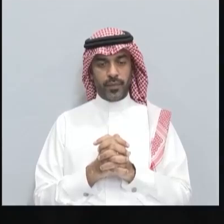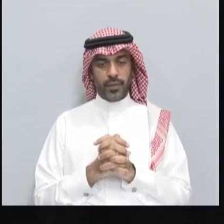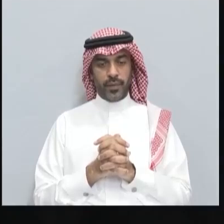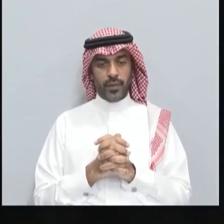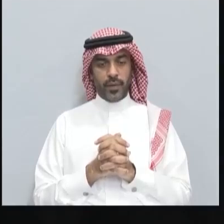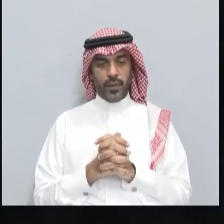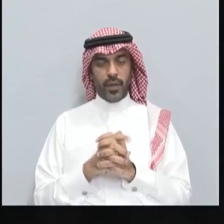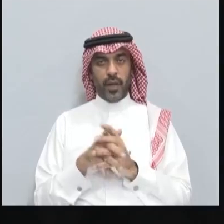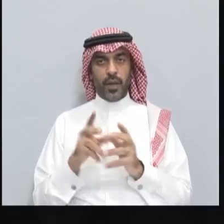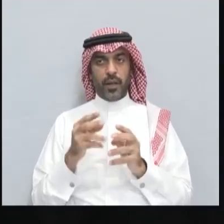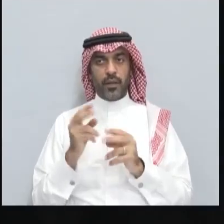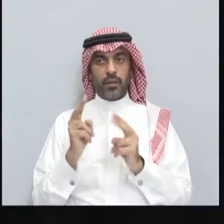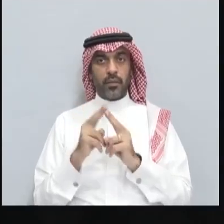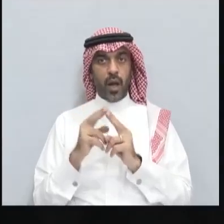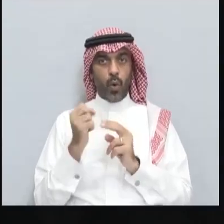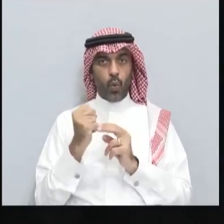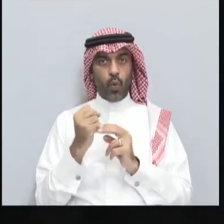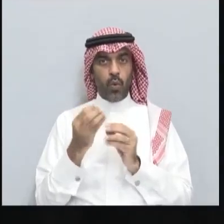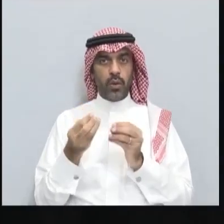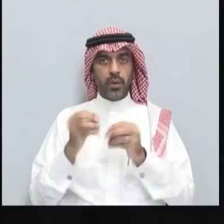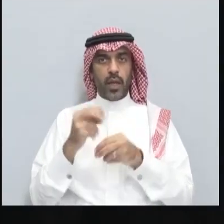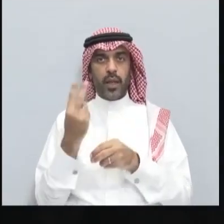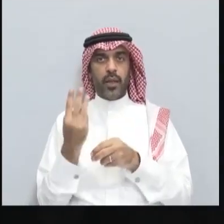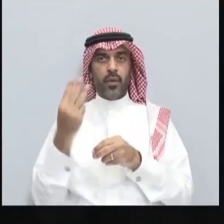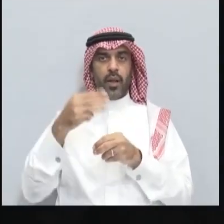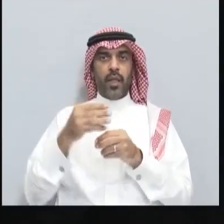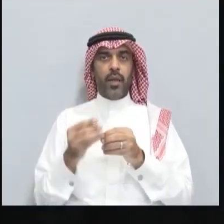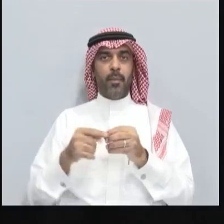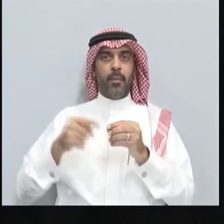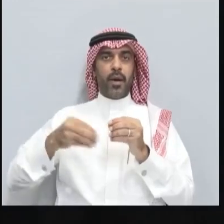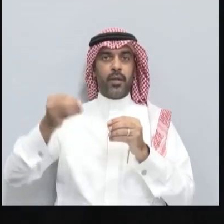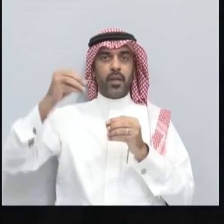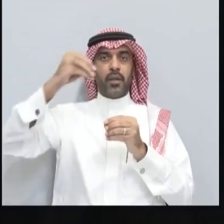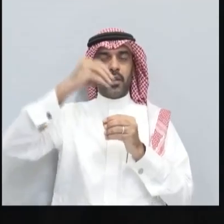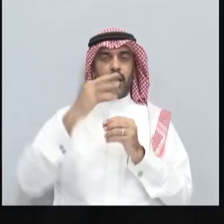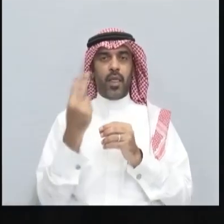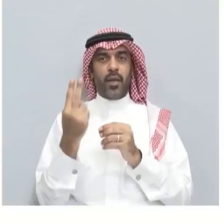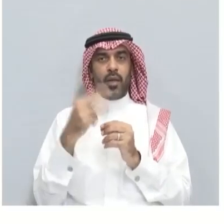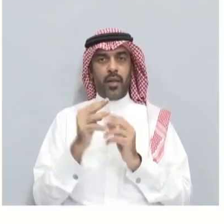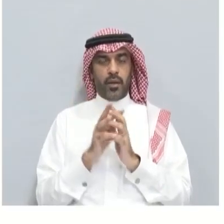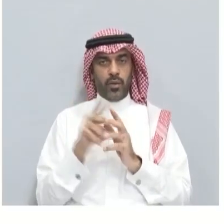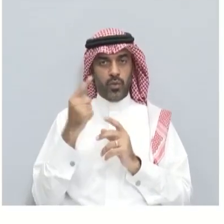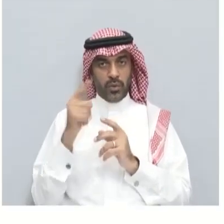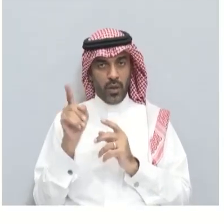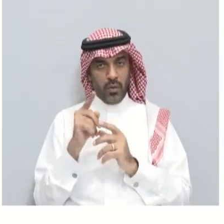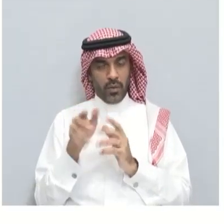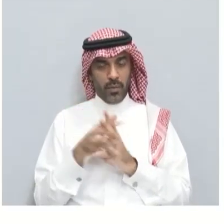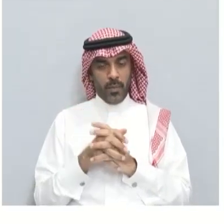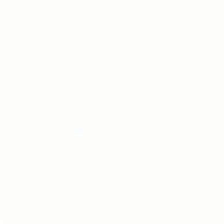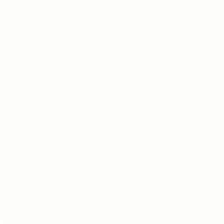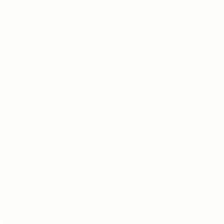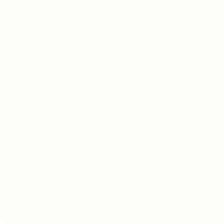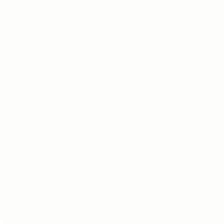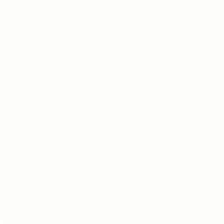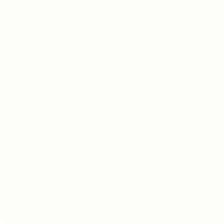طاقه اكثر من الزلزال الذي في الدرجه التي التي سبقته بمقدار كم بمقدار 32 مره اكثر